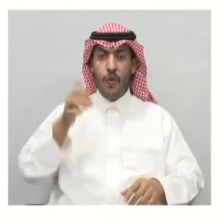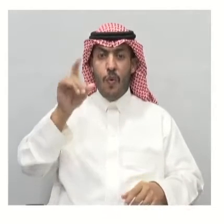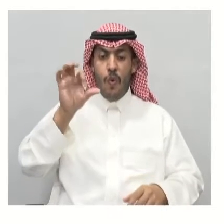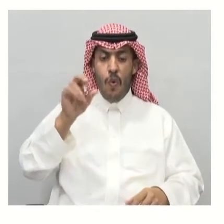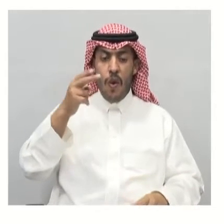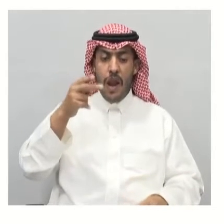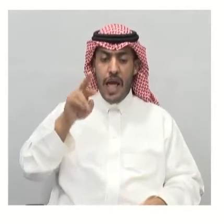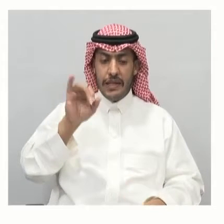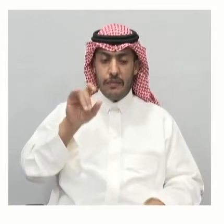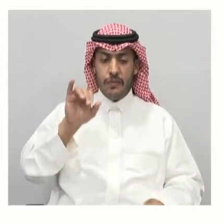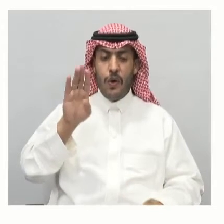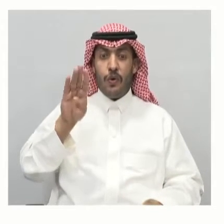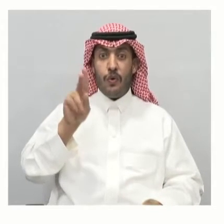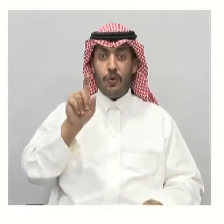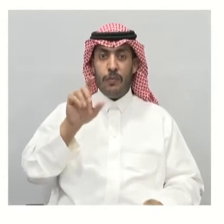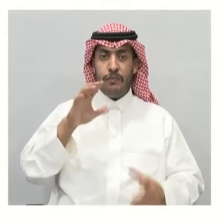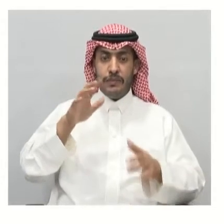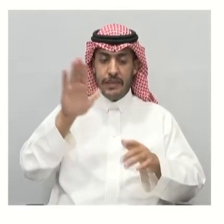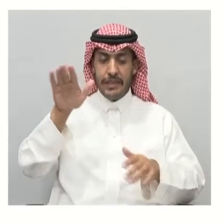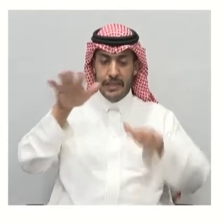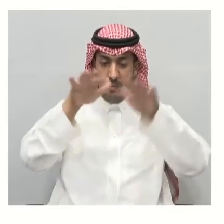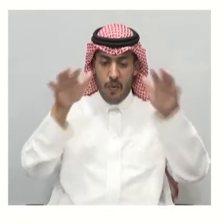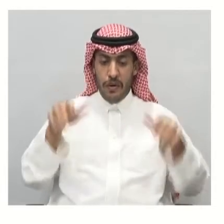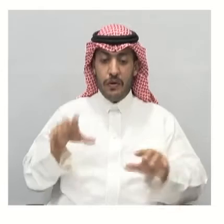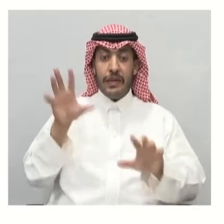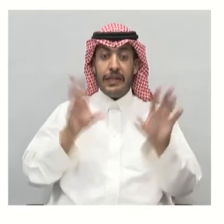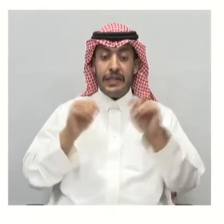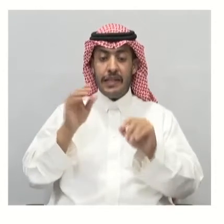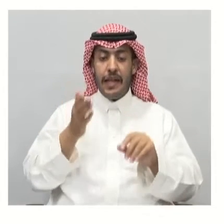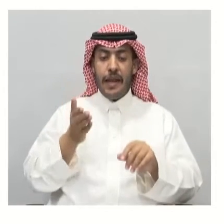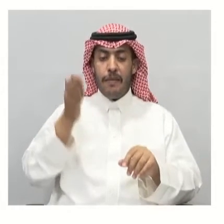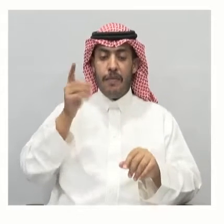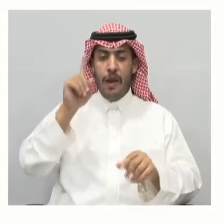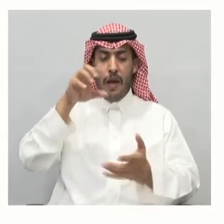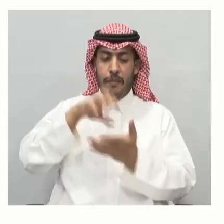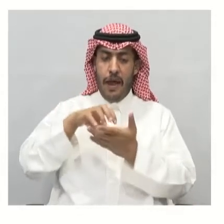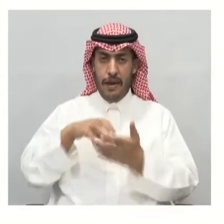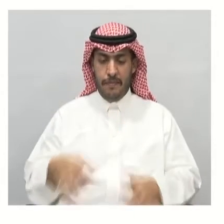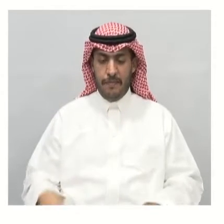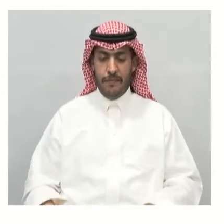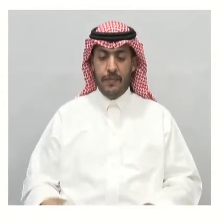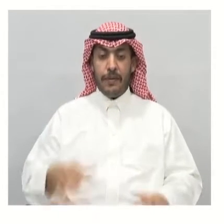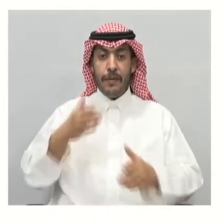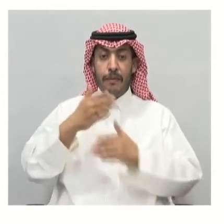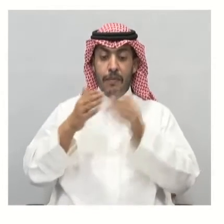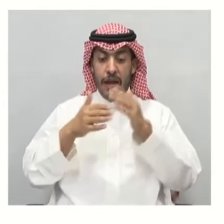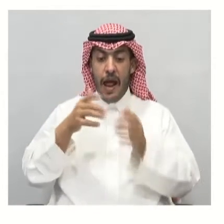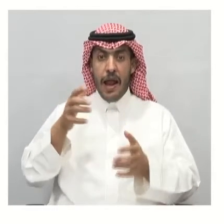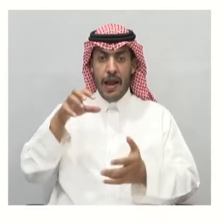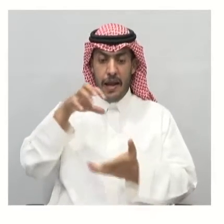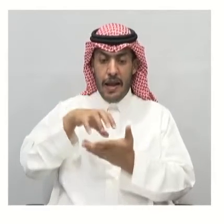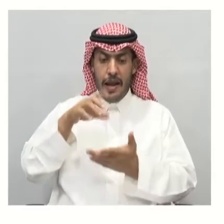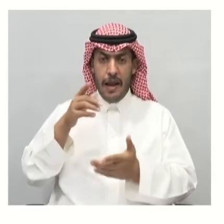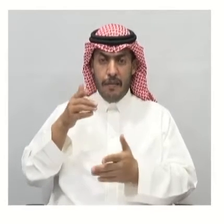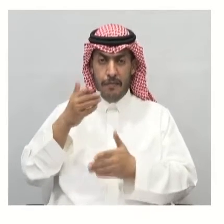الكتب السماويه قصه نبي الله ابراهيم عليه السلام بناء النبي ابراهيم عليه